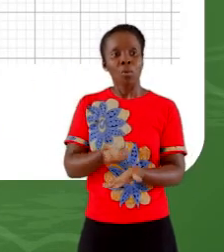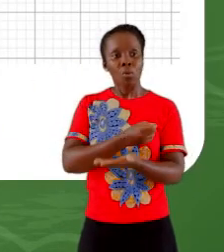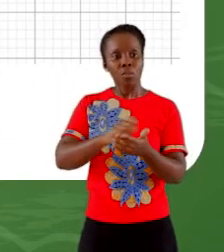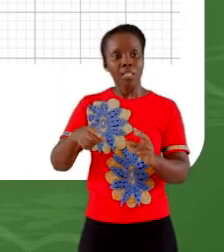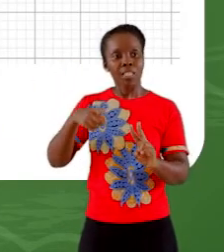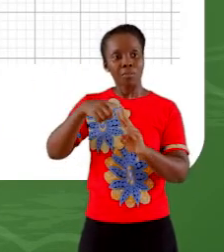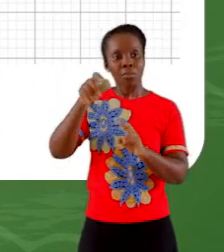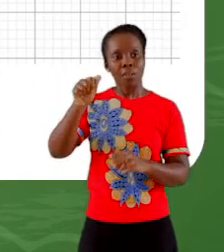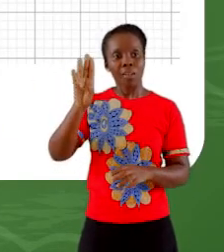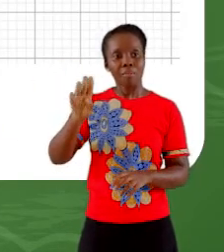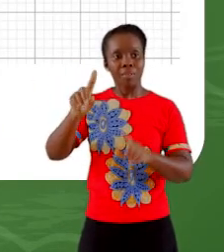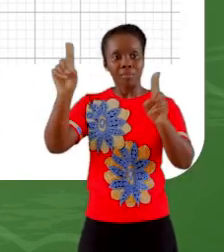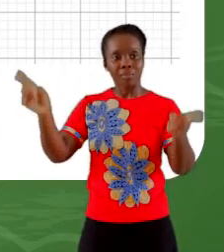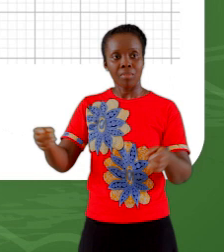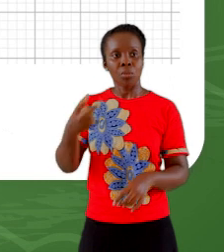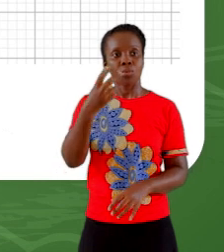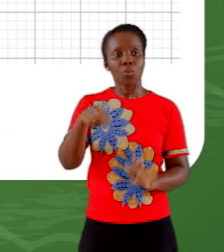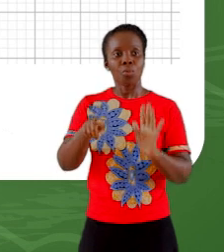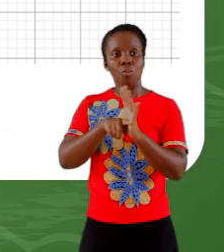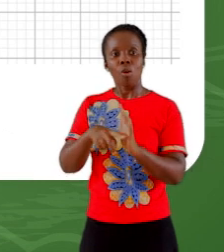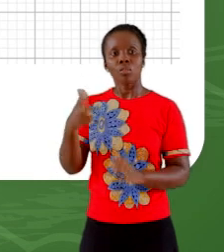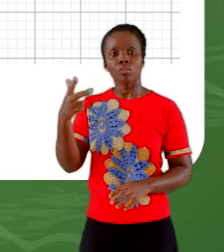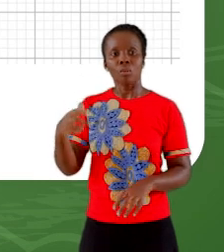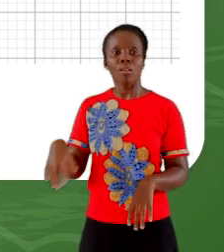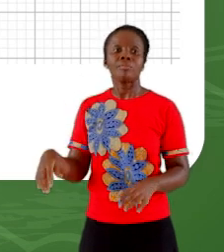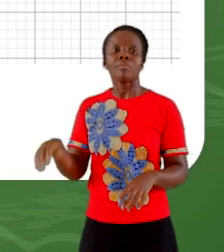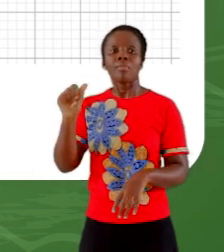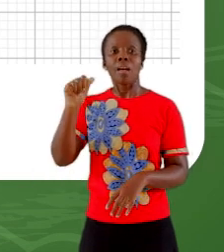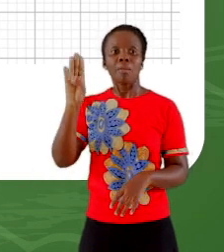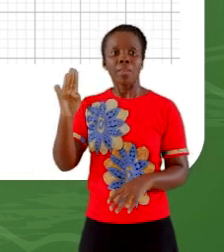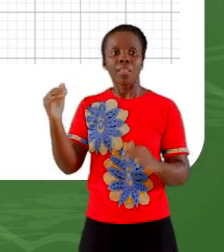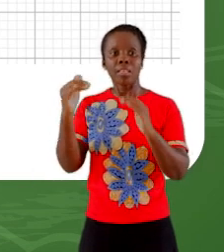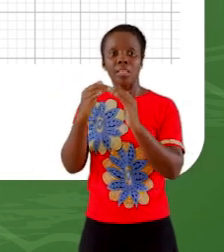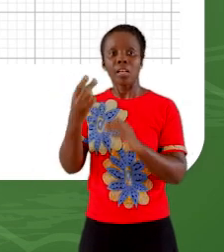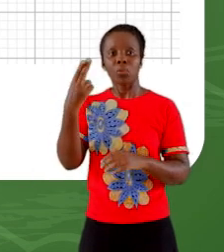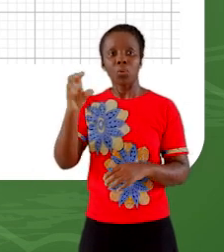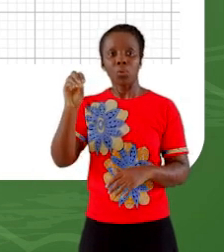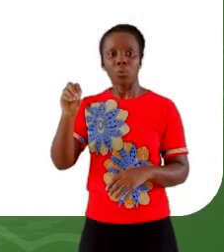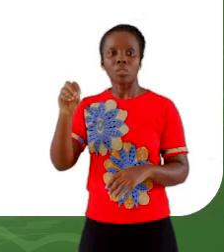est égal à 2 vecteur OI moins 3 vecteur OJ.